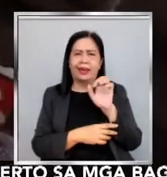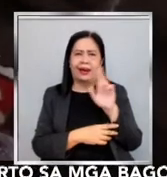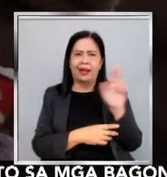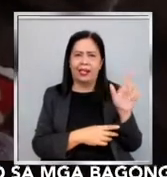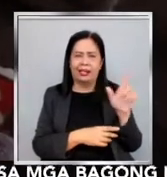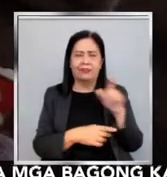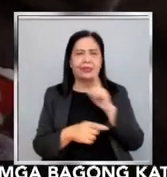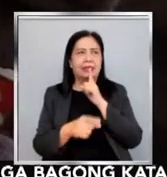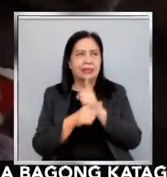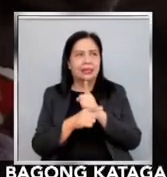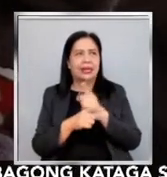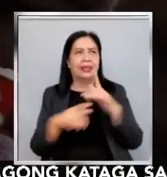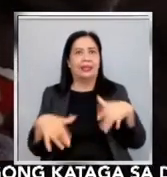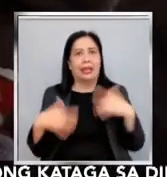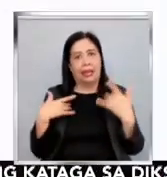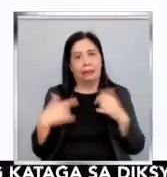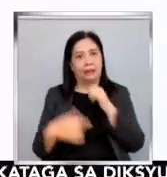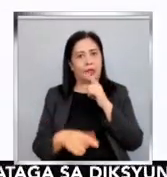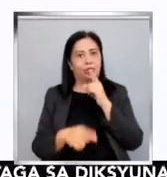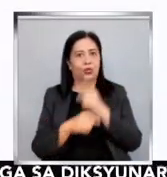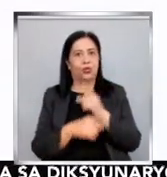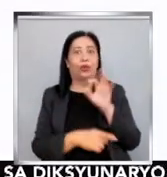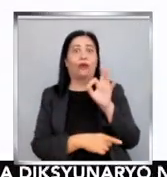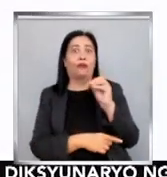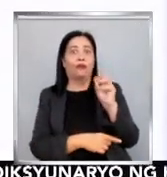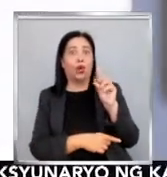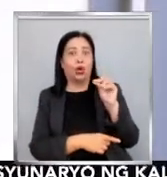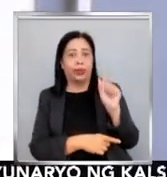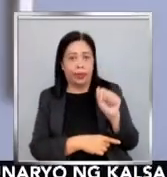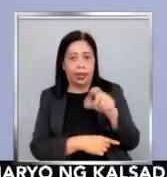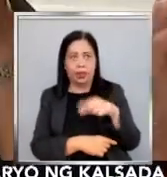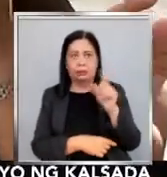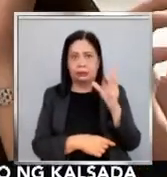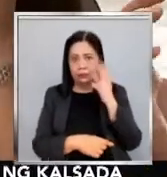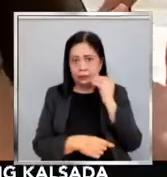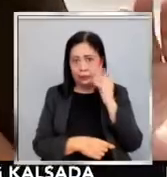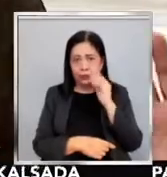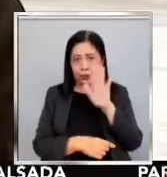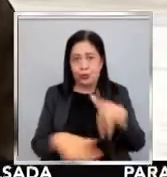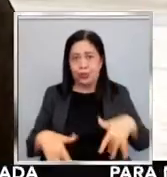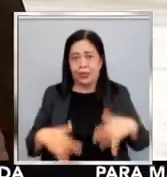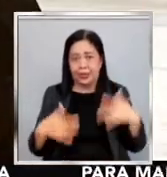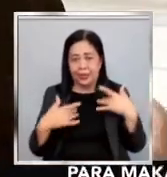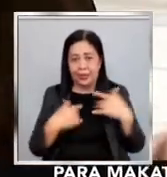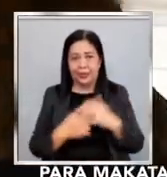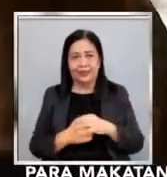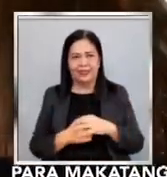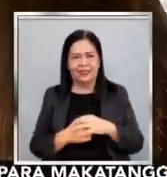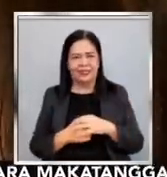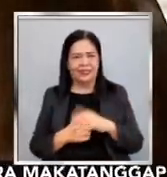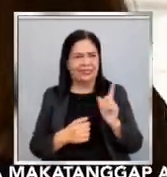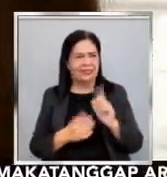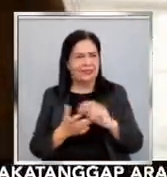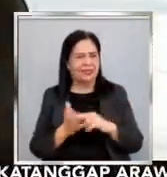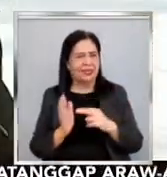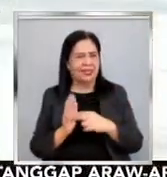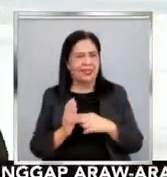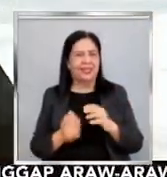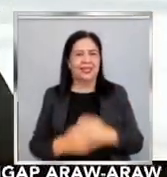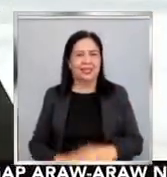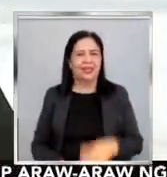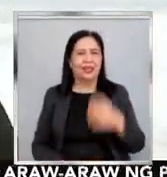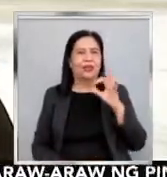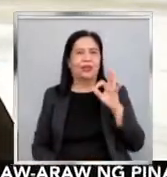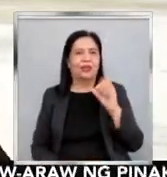natin sure. Baka na Forda ka na rin at some point in your life. Interview. Forda. For the person in